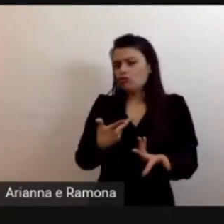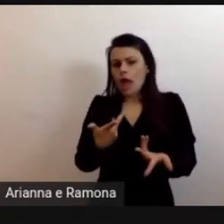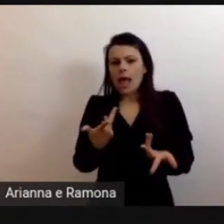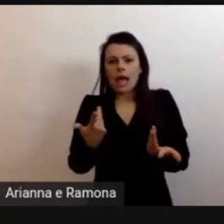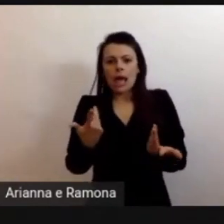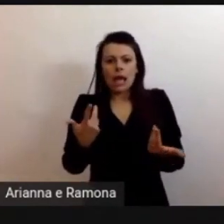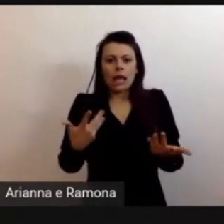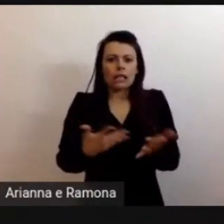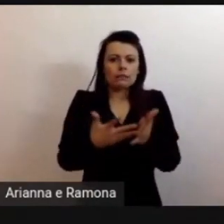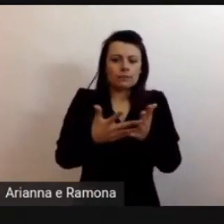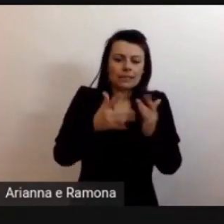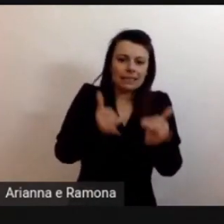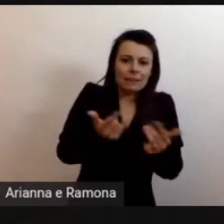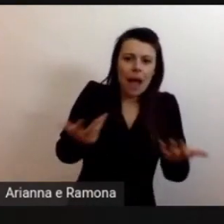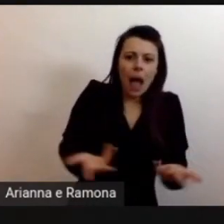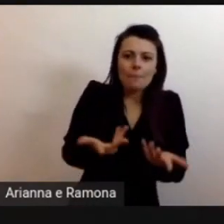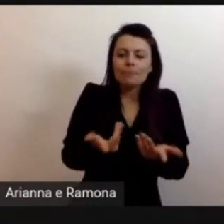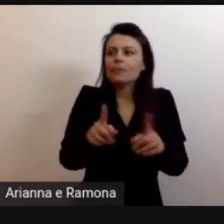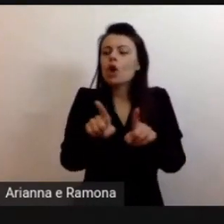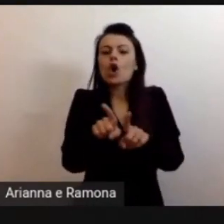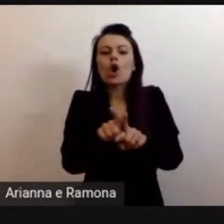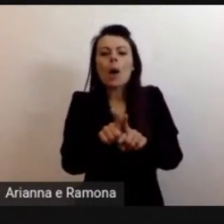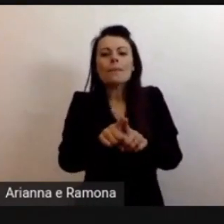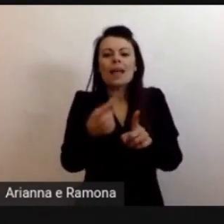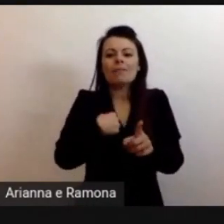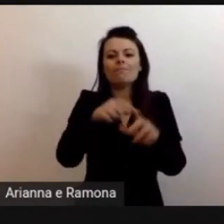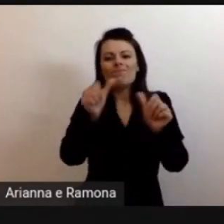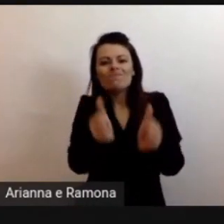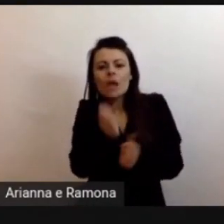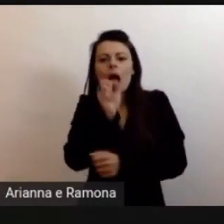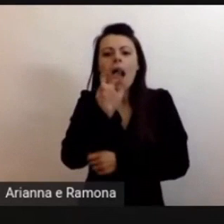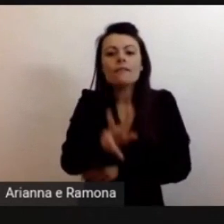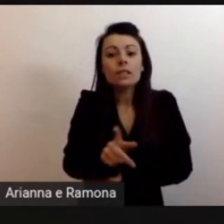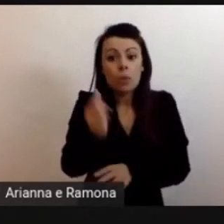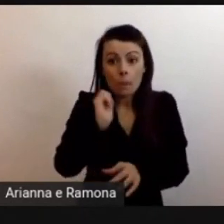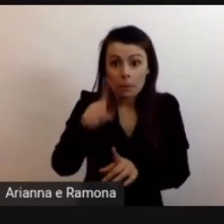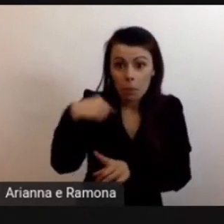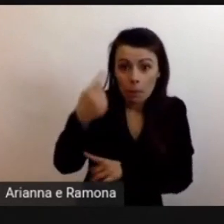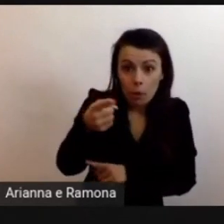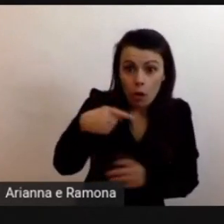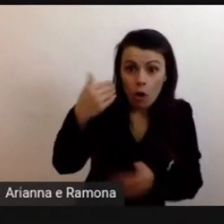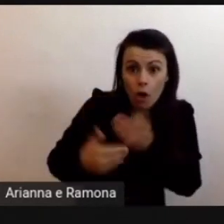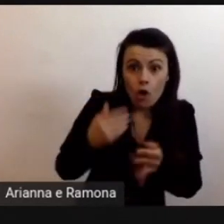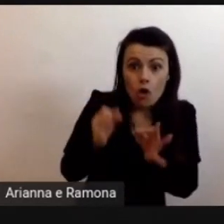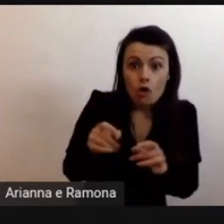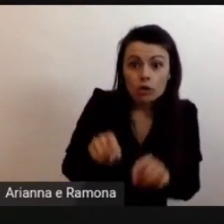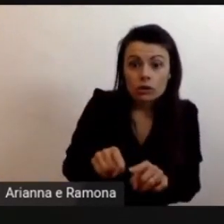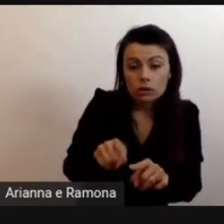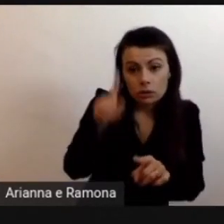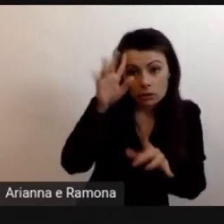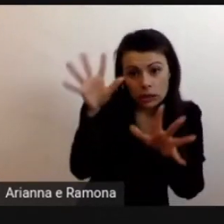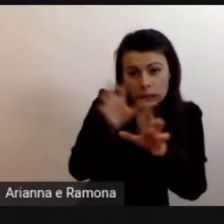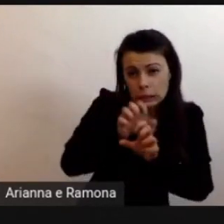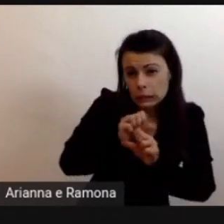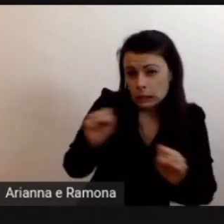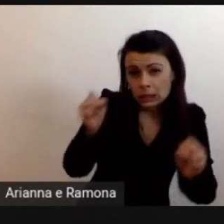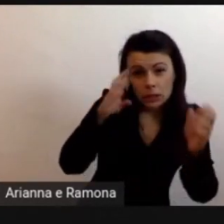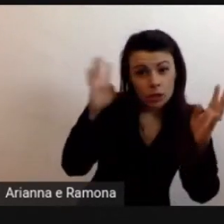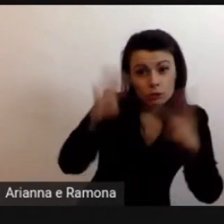in un giorno dubito molto che i secondi